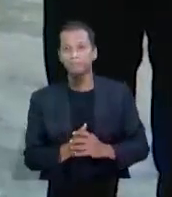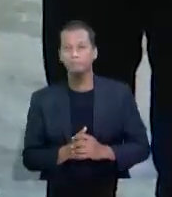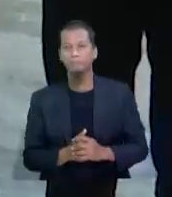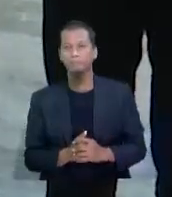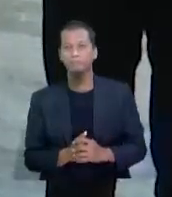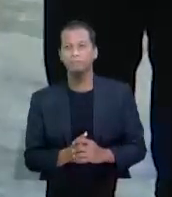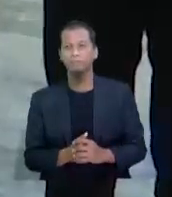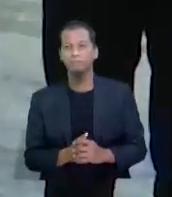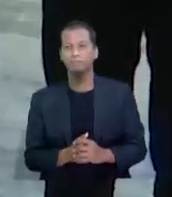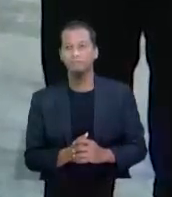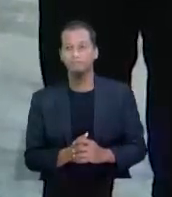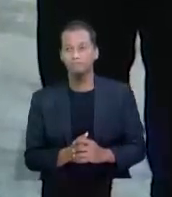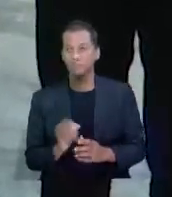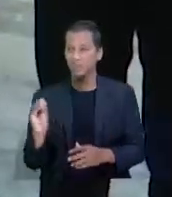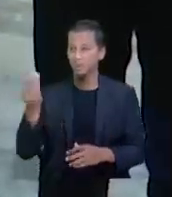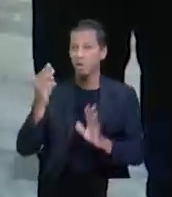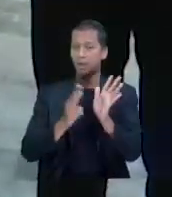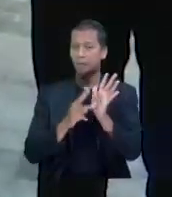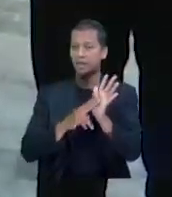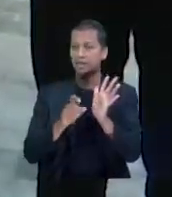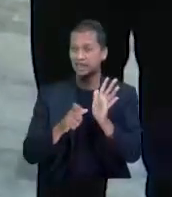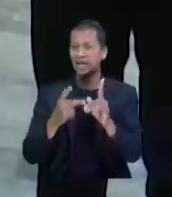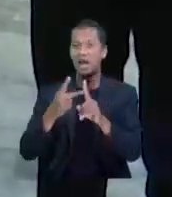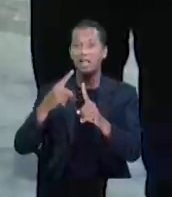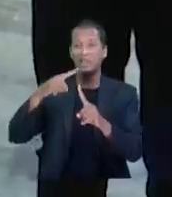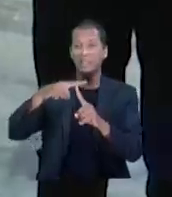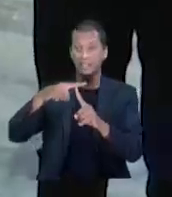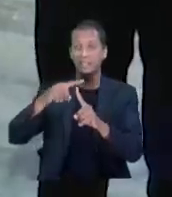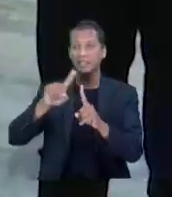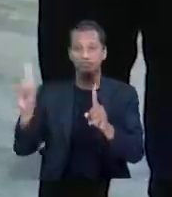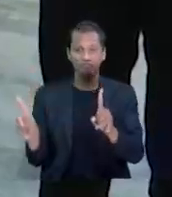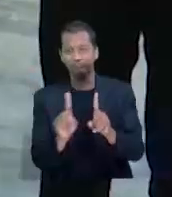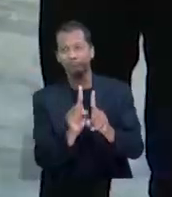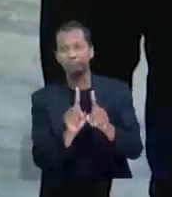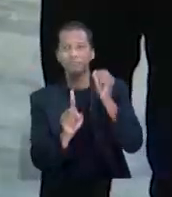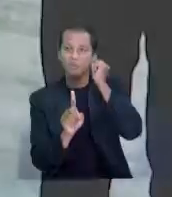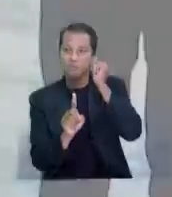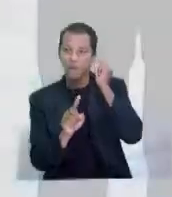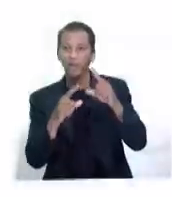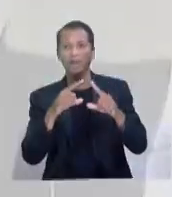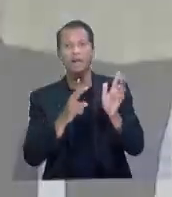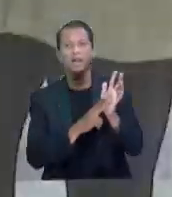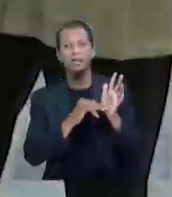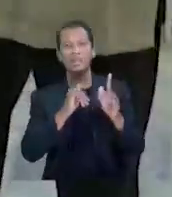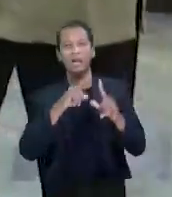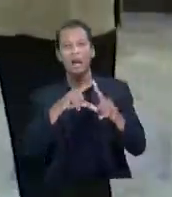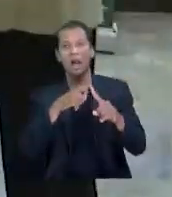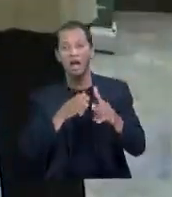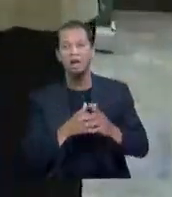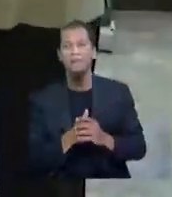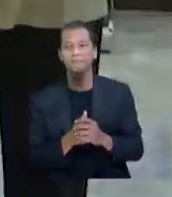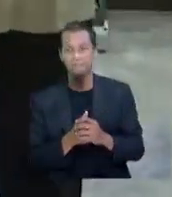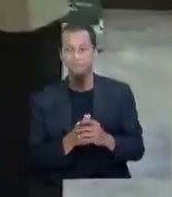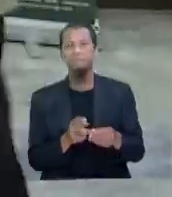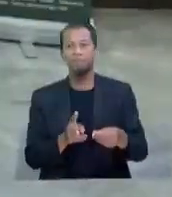Eksekutif Chairman MNC Group Hari Tanu Sudibyo, didampingi Eksekutif Chairwoman MNC Group Liliana Tanu Sudibyo, meresmikan Head Office PT